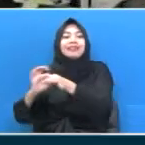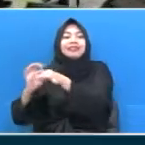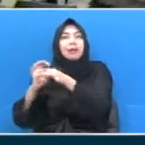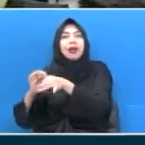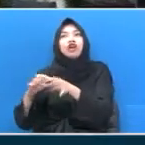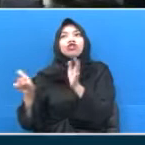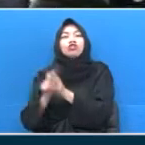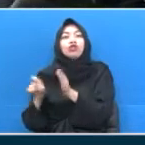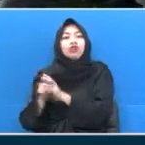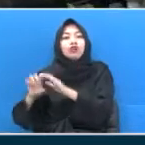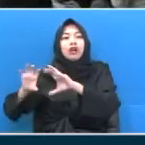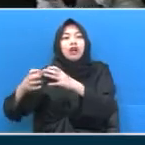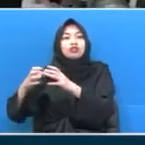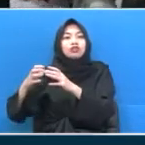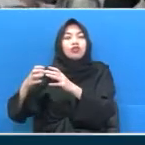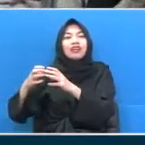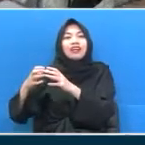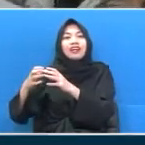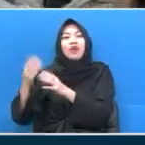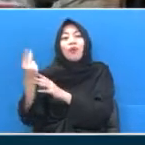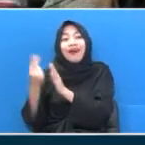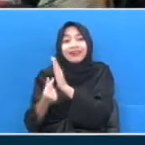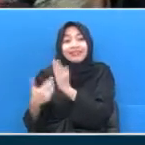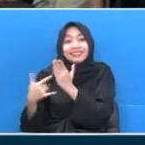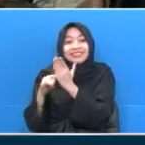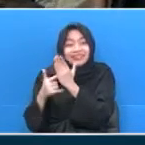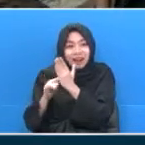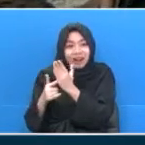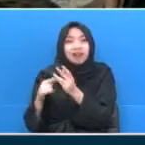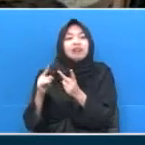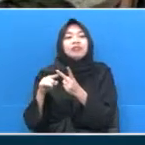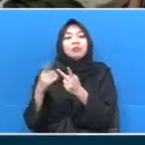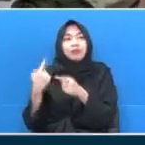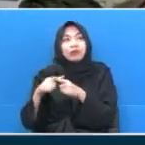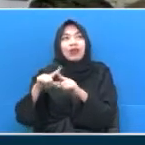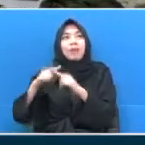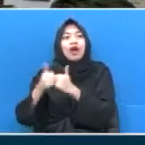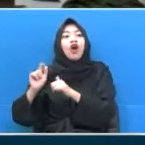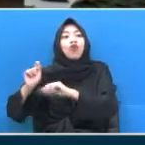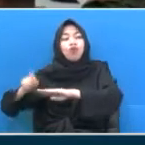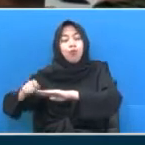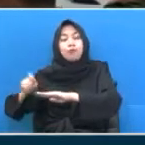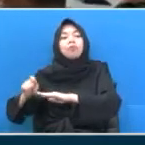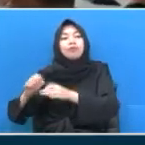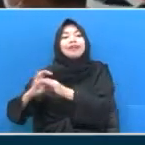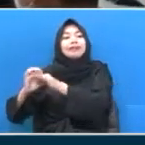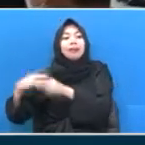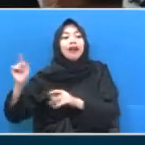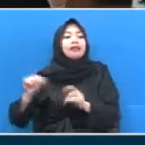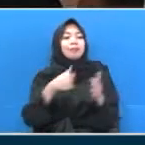asosiasi fintech dan sebagainya ya dan lembaga-lembaga hukum nah jangka panjangnya tentu